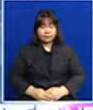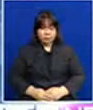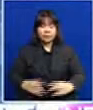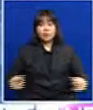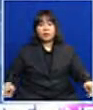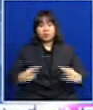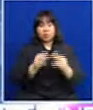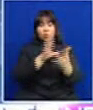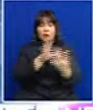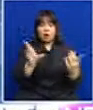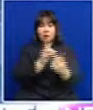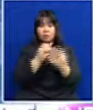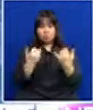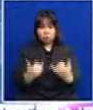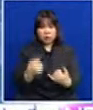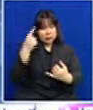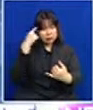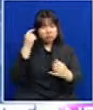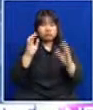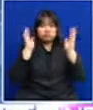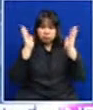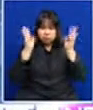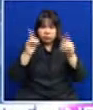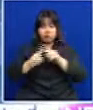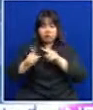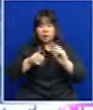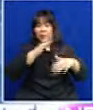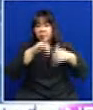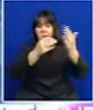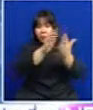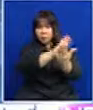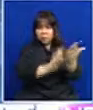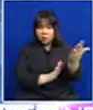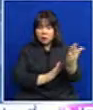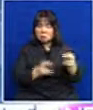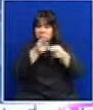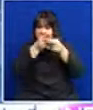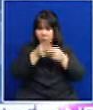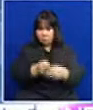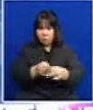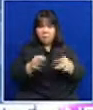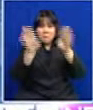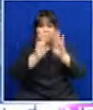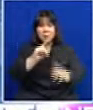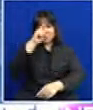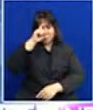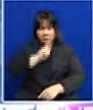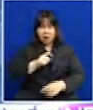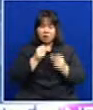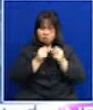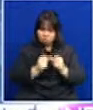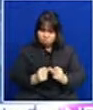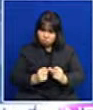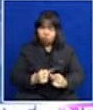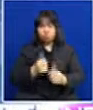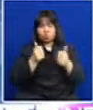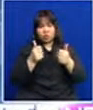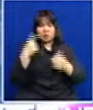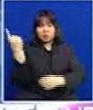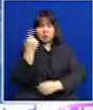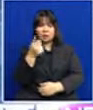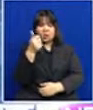กระทรวงวัฒนธรรมจัดสัมมนาการพัฒนาเมืองในประเทศไทยให้มีเอกลักษณ์สู่เมืองไทยๆน่าอยู่น่าเที่ยวรวบรวมข้อสรุ